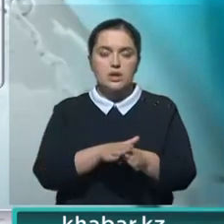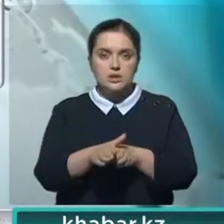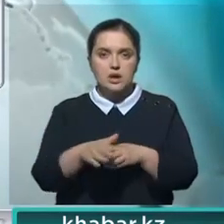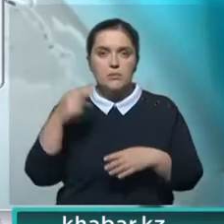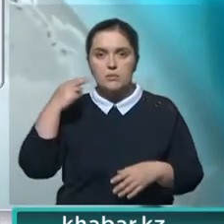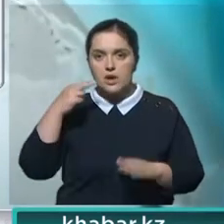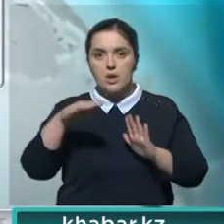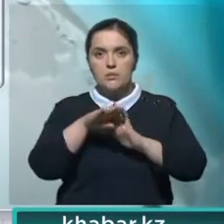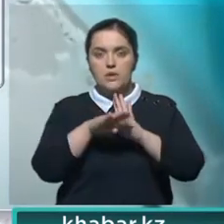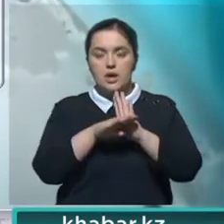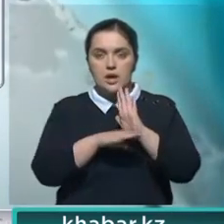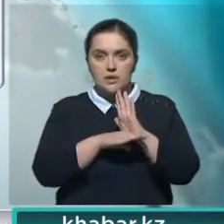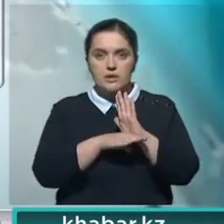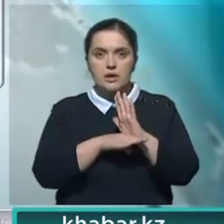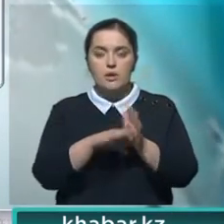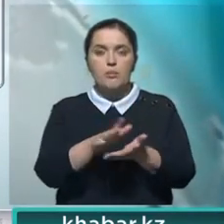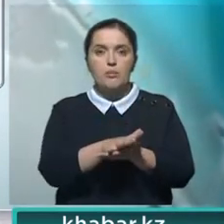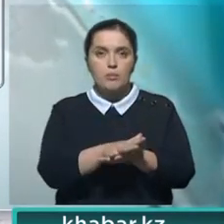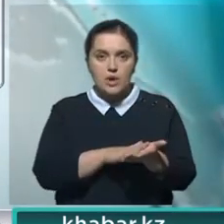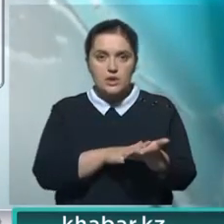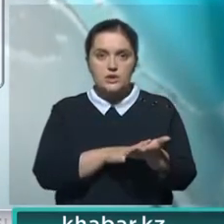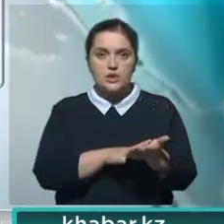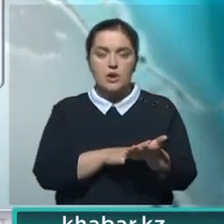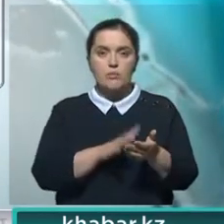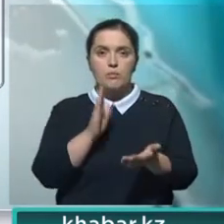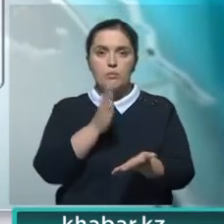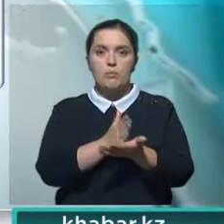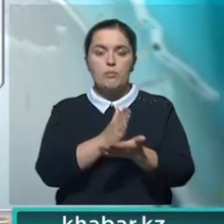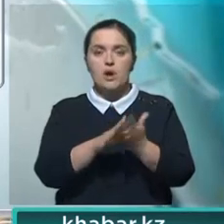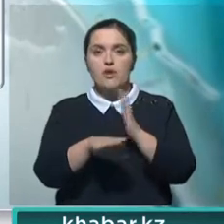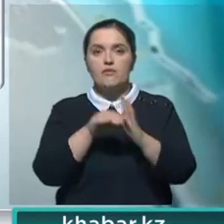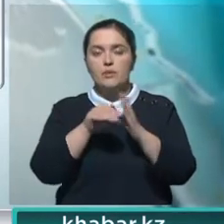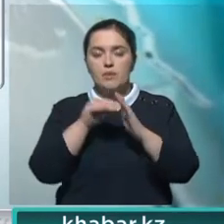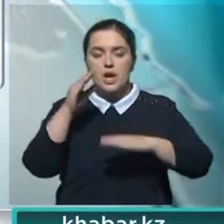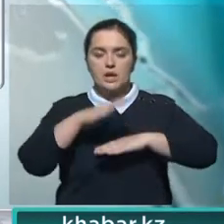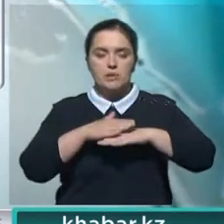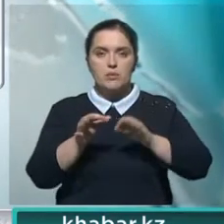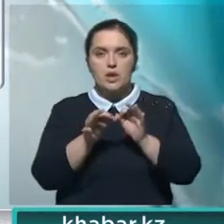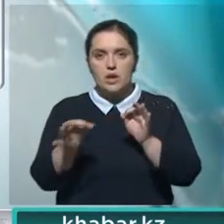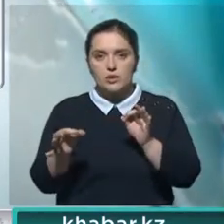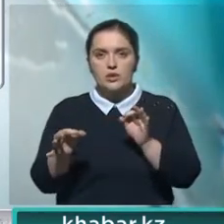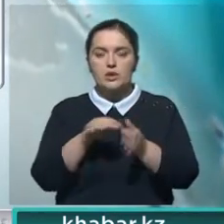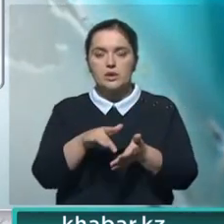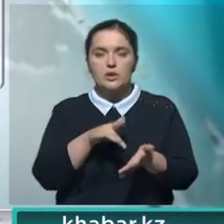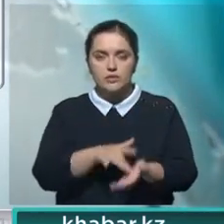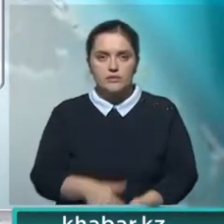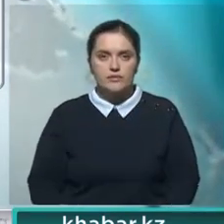президентской программы политической модернизации продолжается. Предстоят еще прямые выборы акимов районов и городов областного значения.